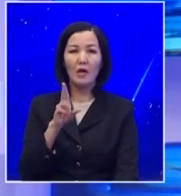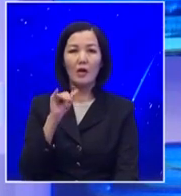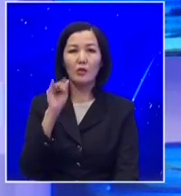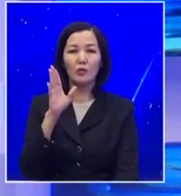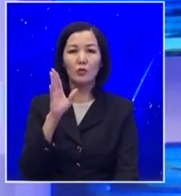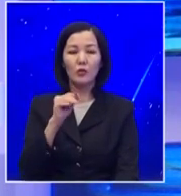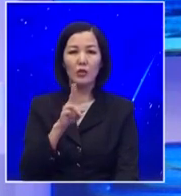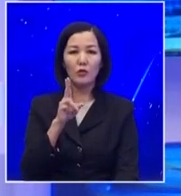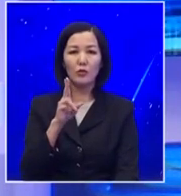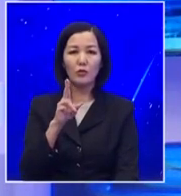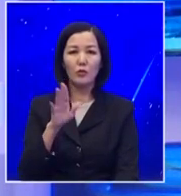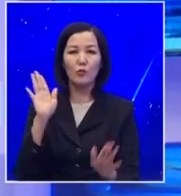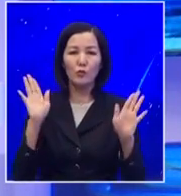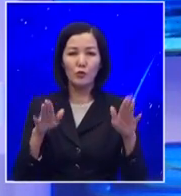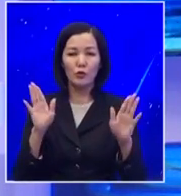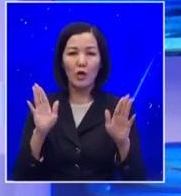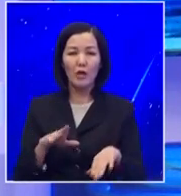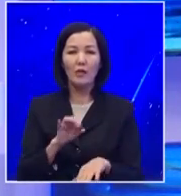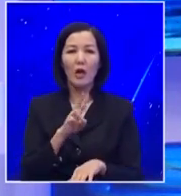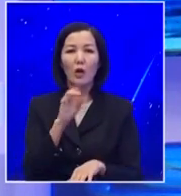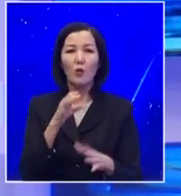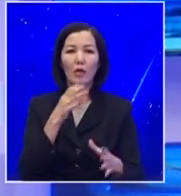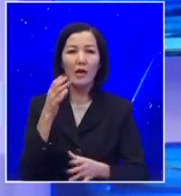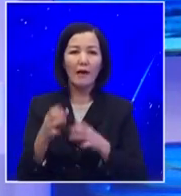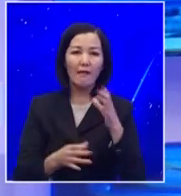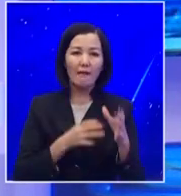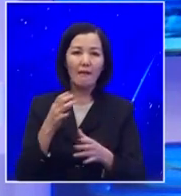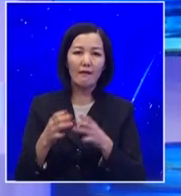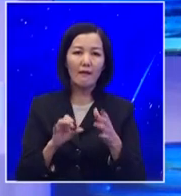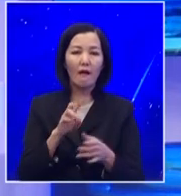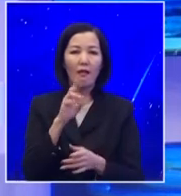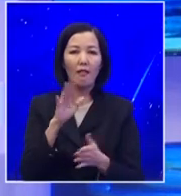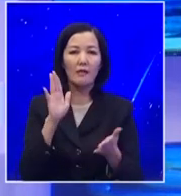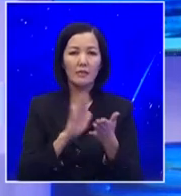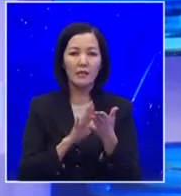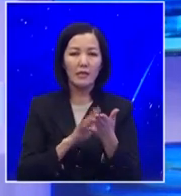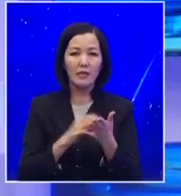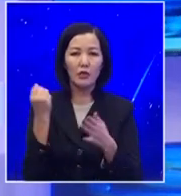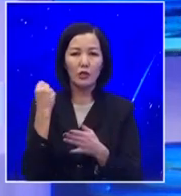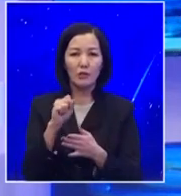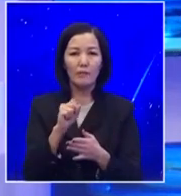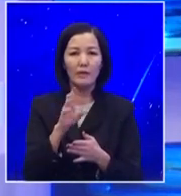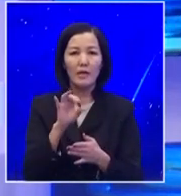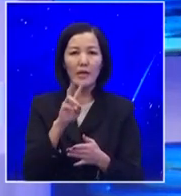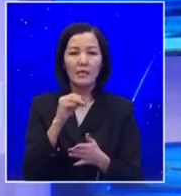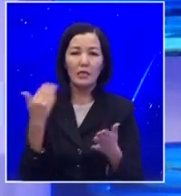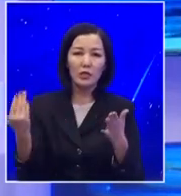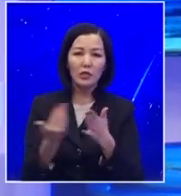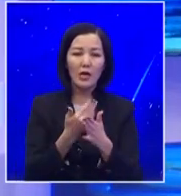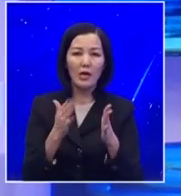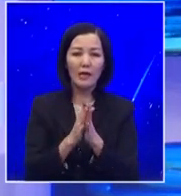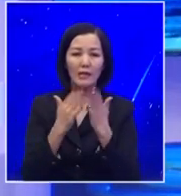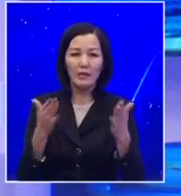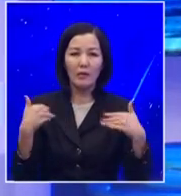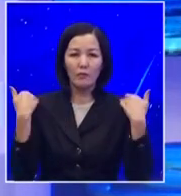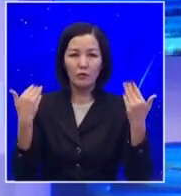Ақсудан ұшқан аққулар, ақсулық қаламгер халықаралық алаш әдеби сыйлығының лауреаты Арасанбай Естеновтың жаңа жинағы оқырман қауымға